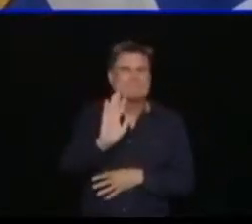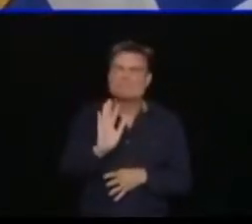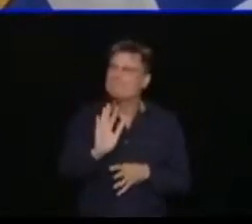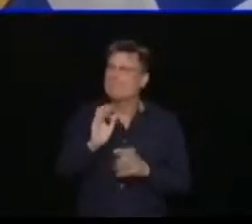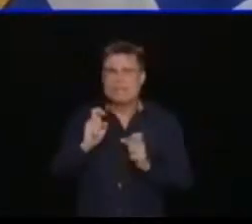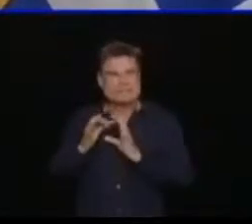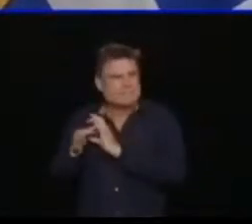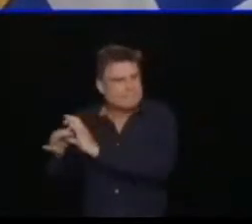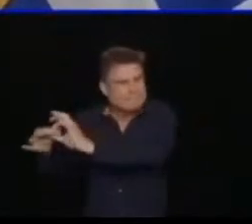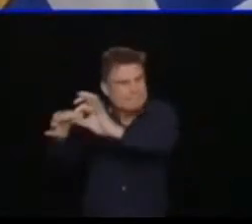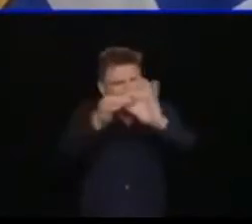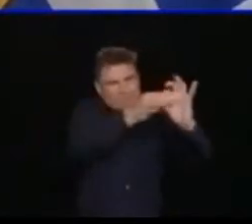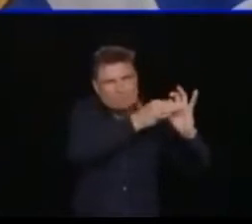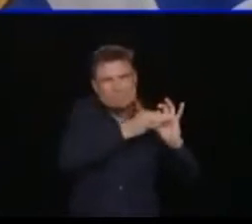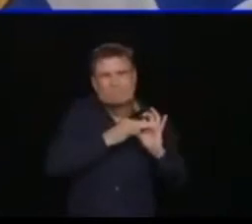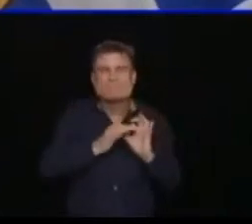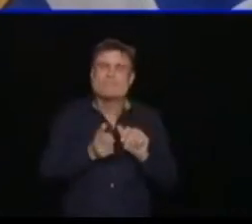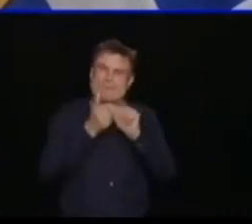时间又多了。